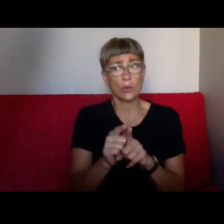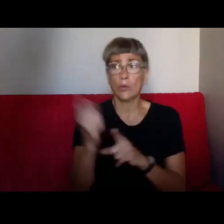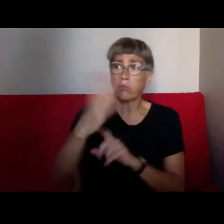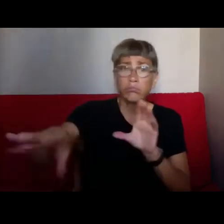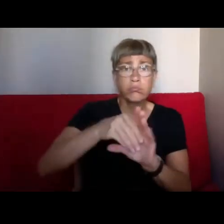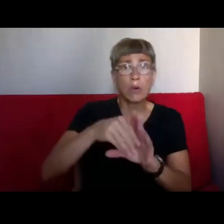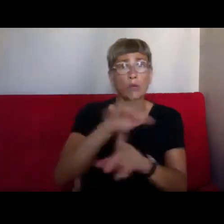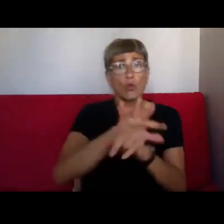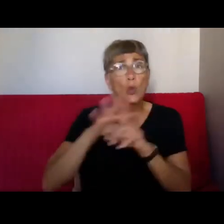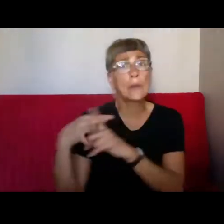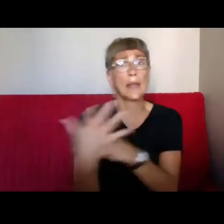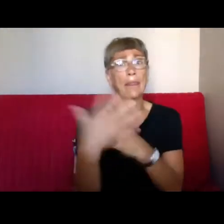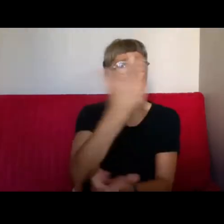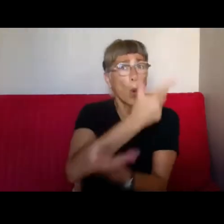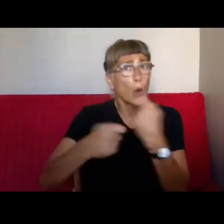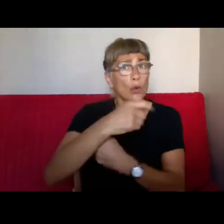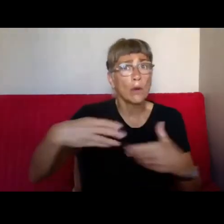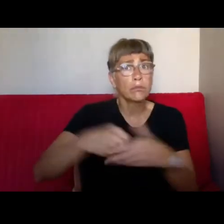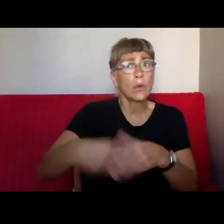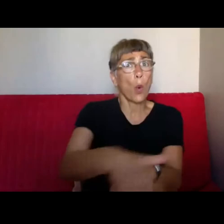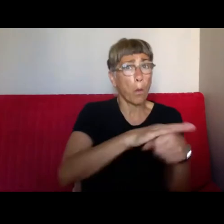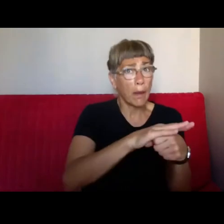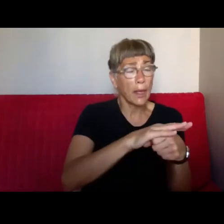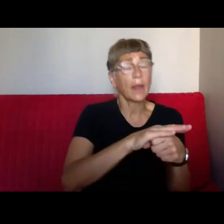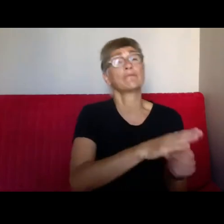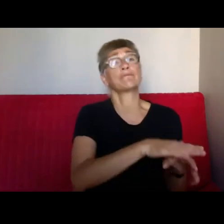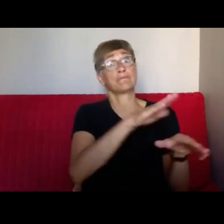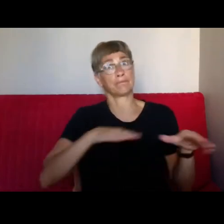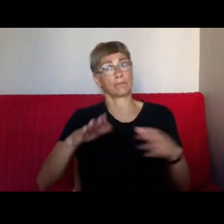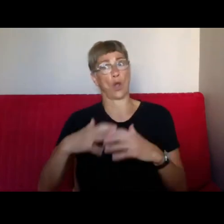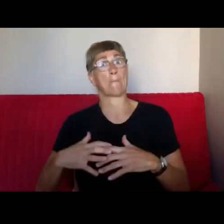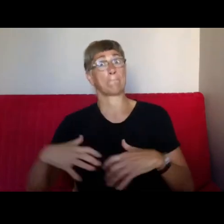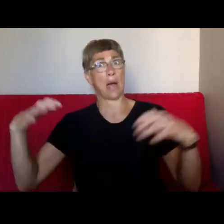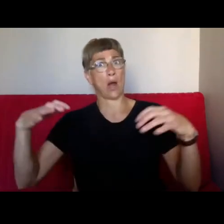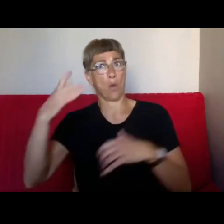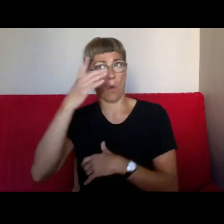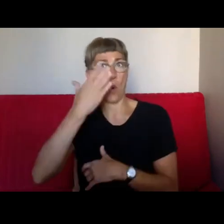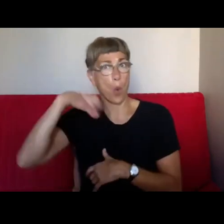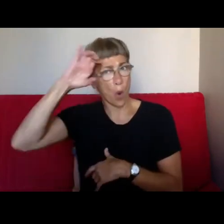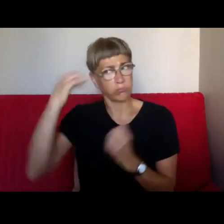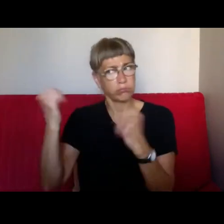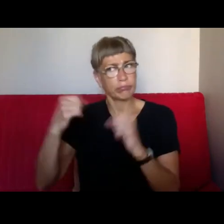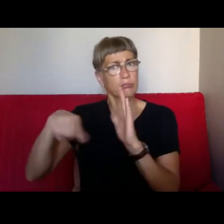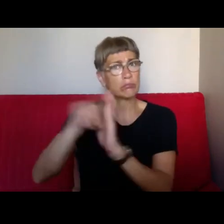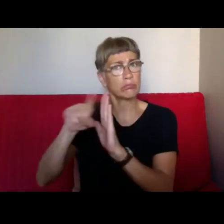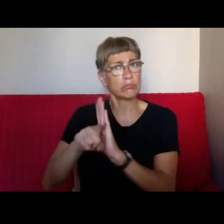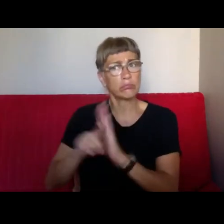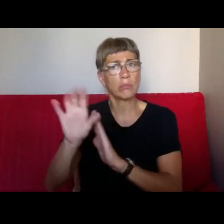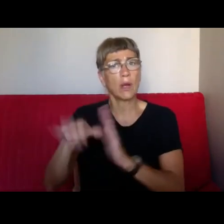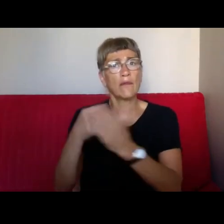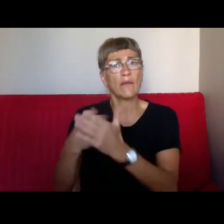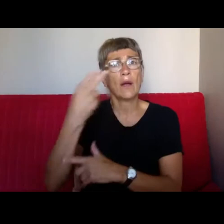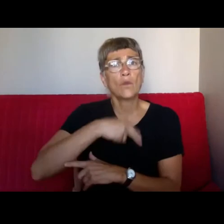et à l'économie. De son côté, le Parlement européen a adopté de nombreuses résolutions, dont une fin novembre 2017